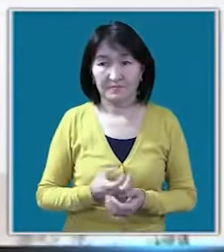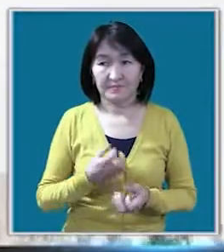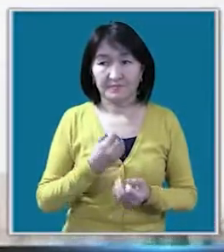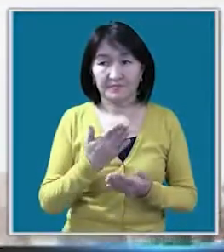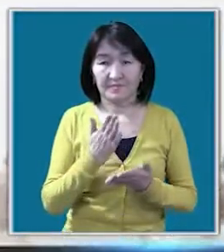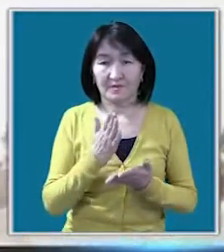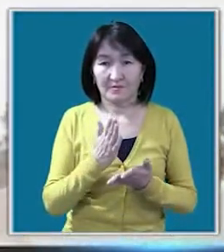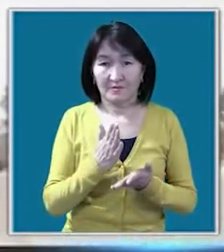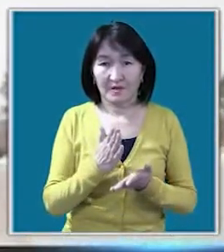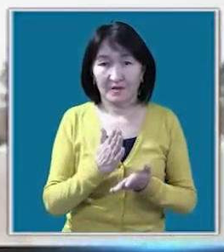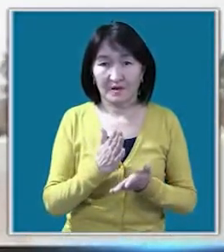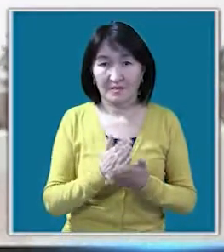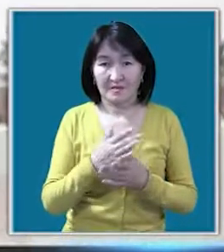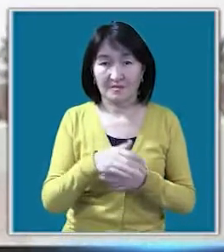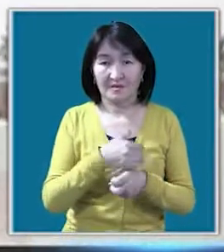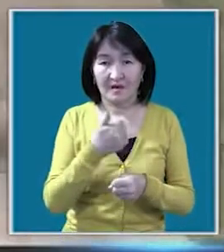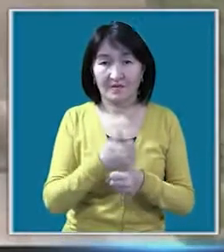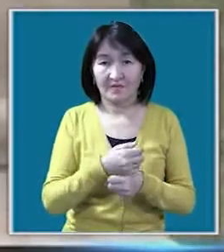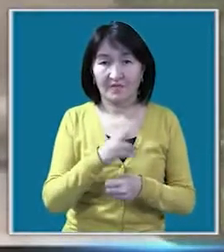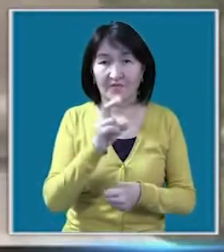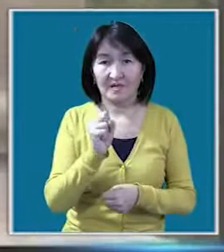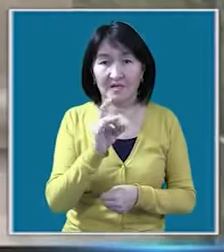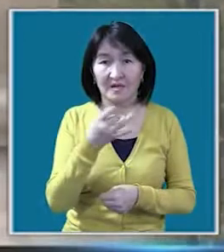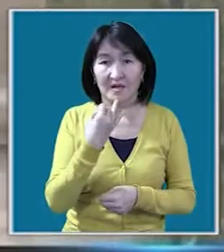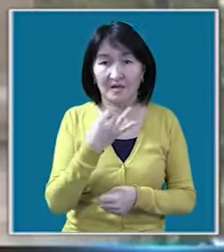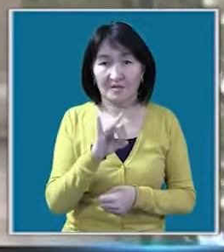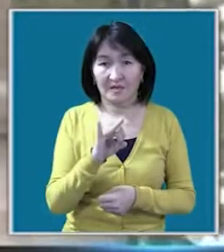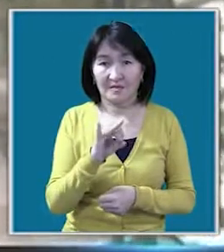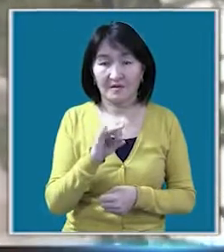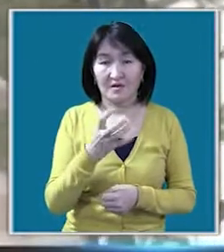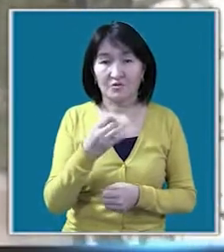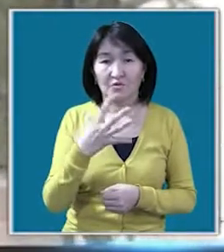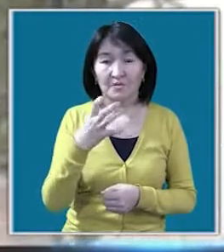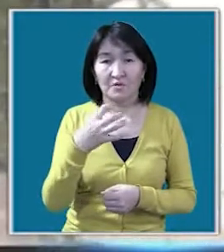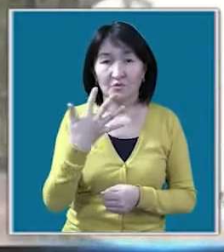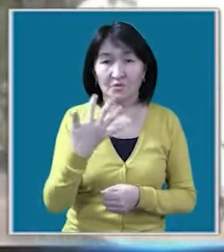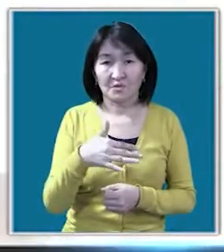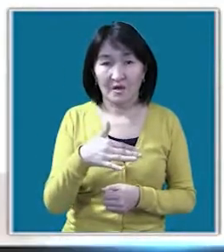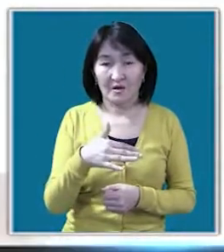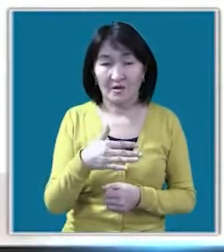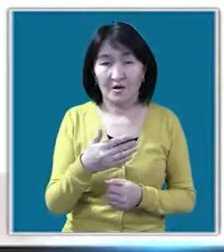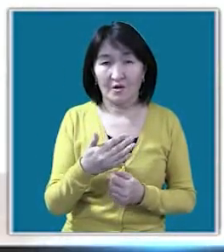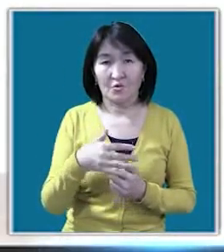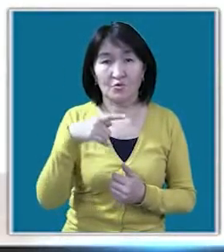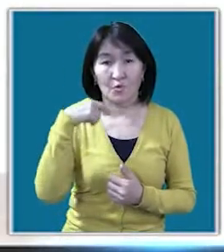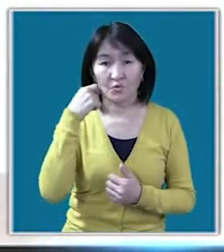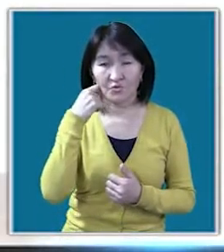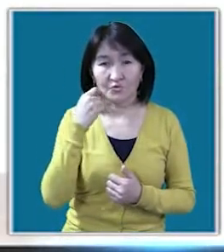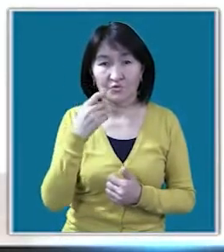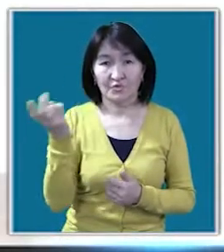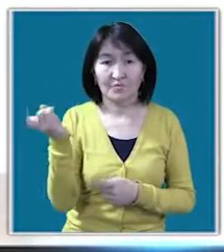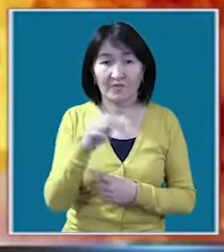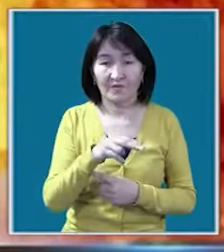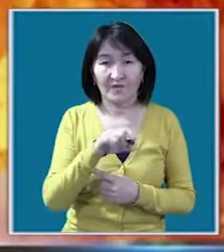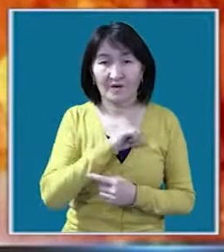Шахарымыздың кескіні келіскен басты ескерткіштің бірі Керемен Жәнібек ханның тұғыры. Қазақ хандығының 550 жылдығына орай Нұрсұлтан Назарбаевтың өз ашқан